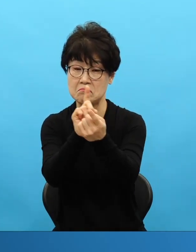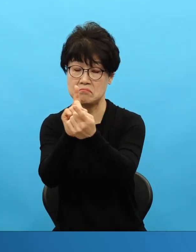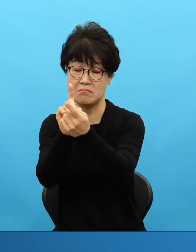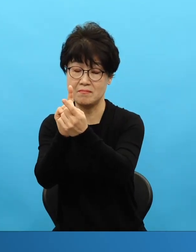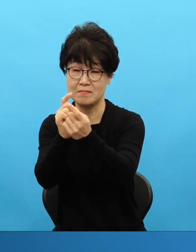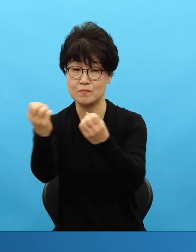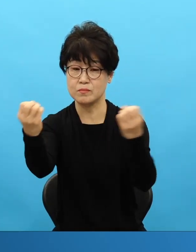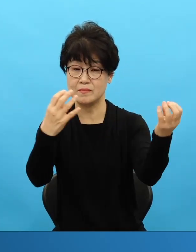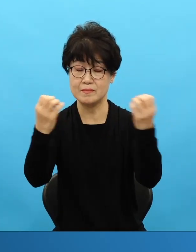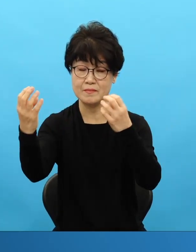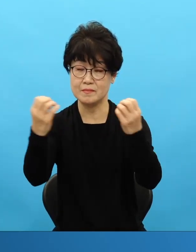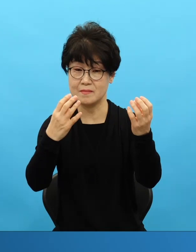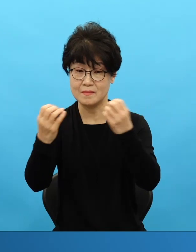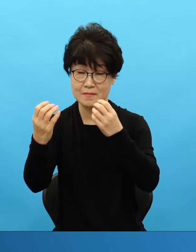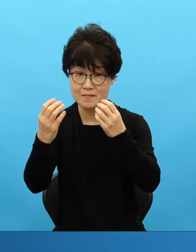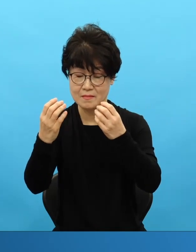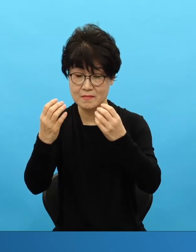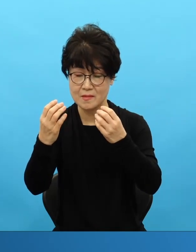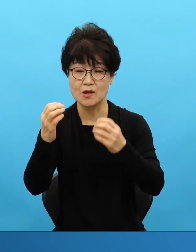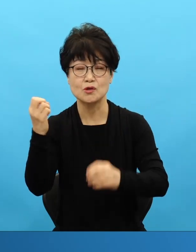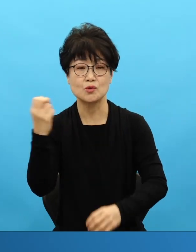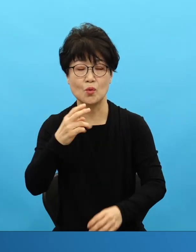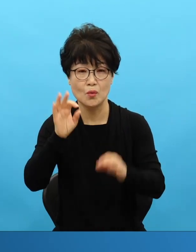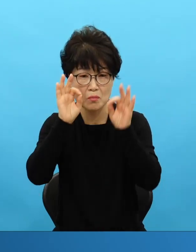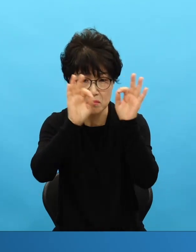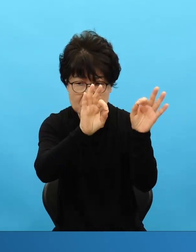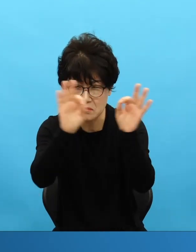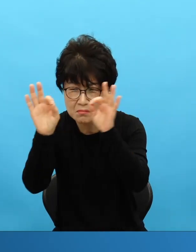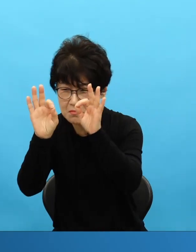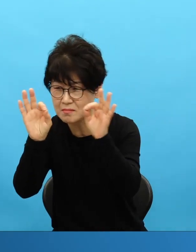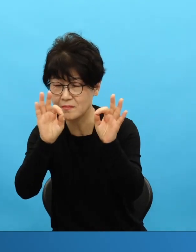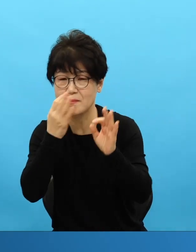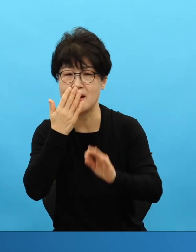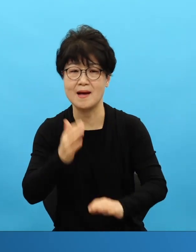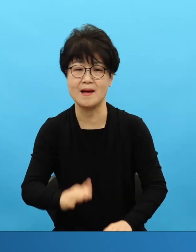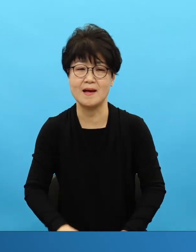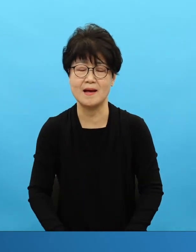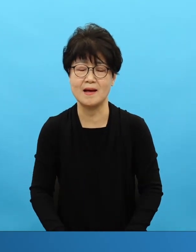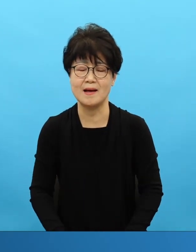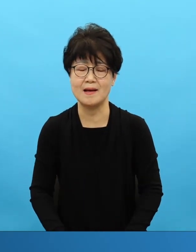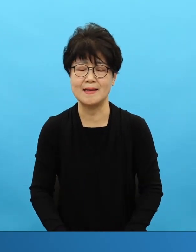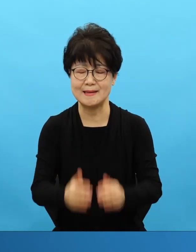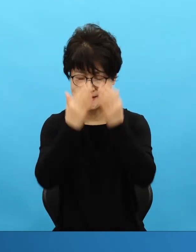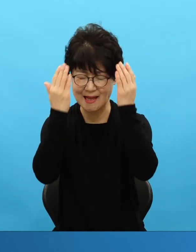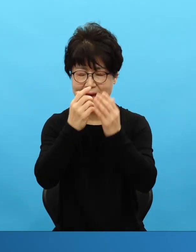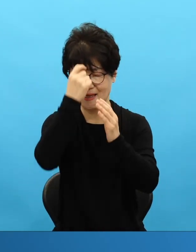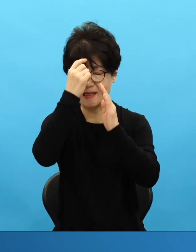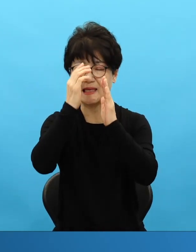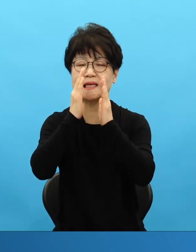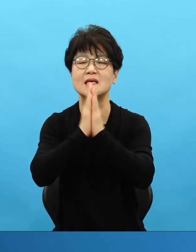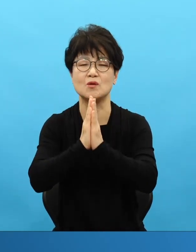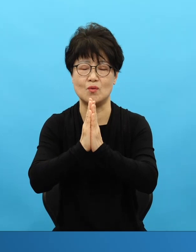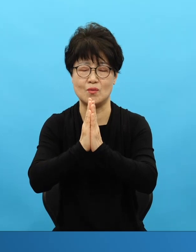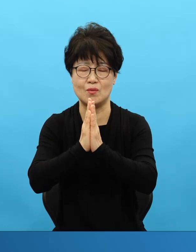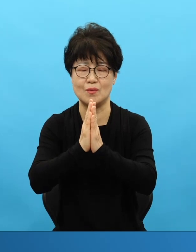things change it into prayer. 여러 가지 많이 보일 겁니다. 기도로 바꾸세요. You'll see many things change it into prayer. 이것만 했는데